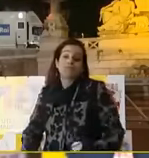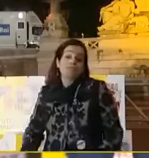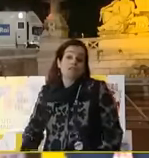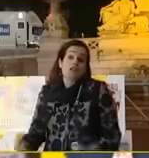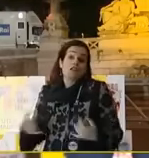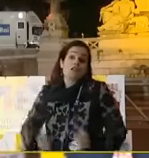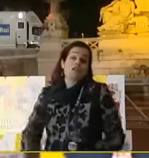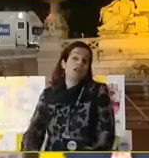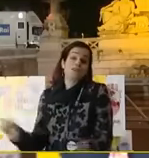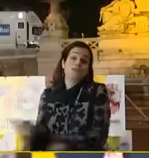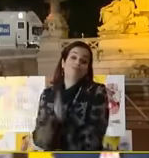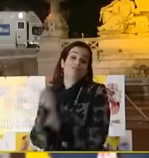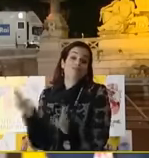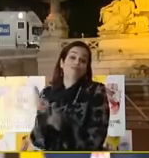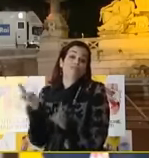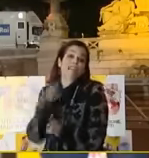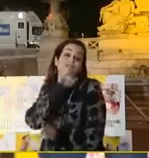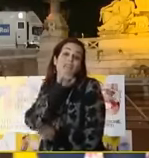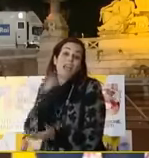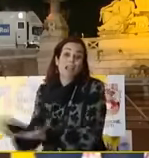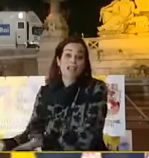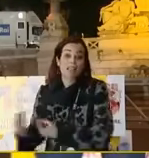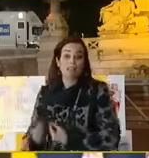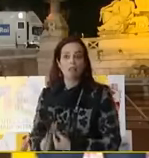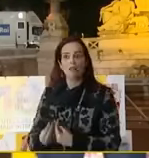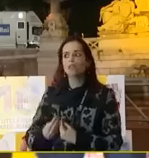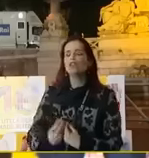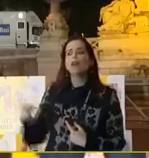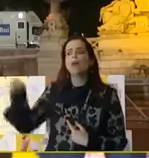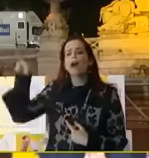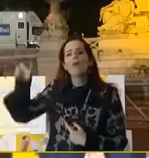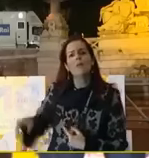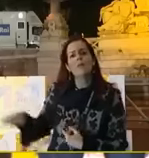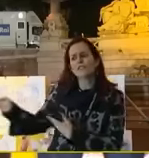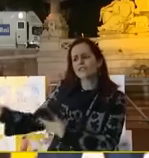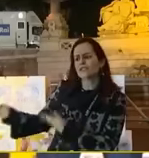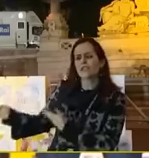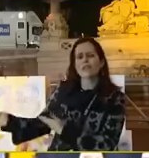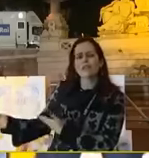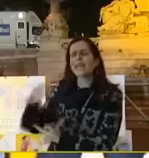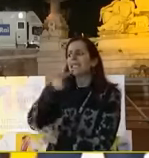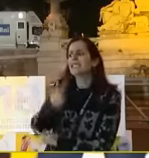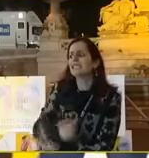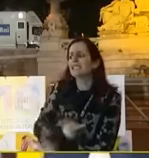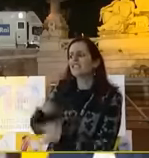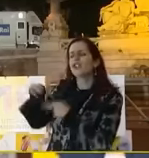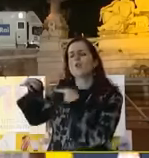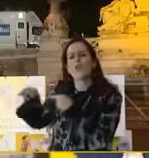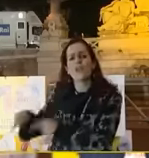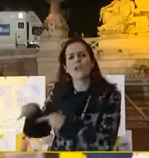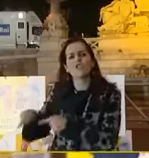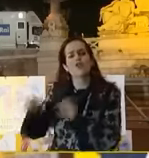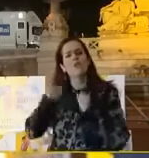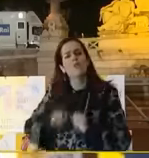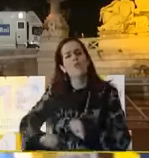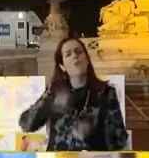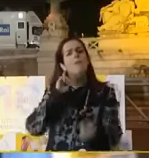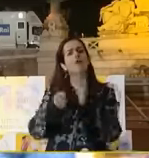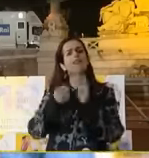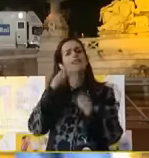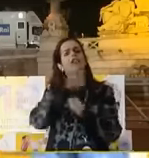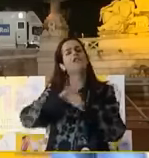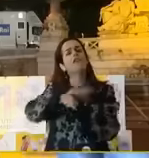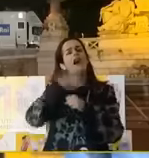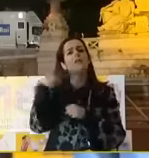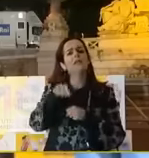figli. Allora, una che riesce a fare un discorso del genere, secondo voi, può fare una politica per la famiglia? Allora io gli ho